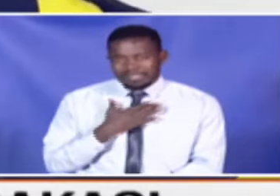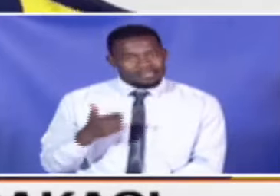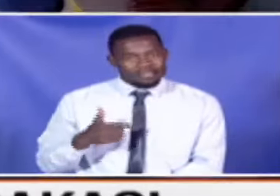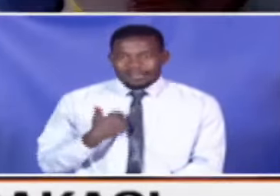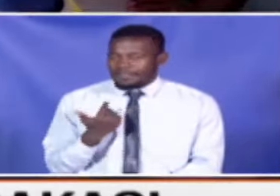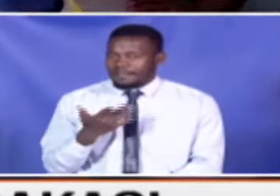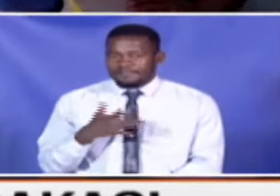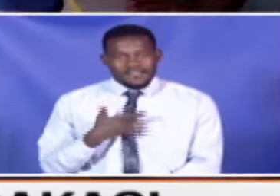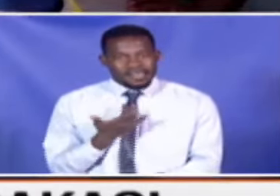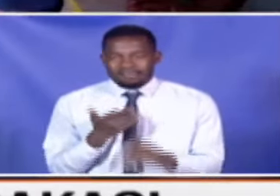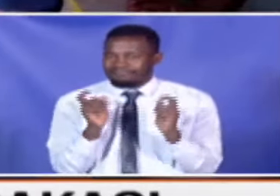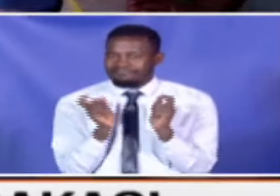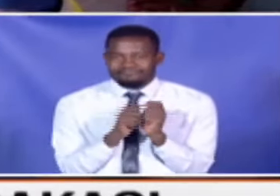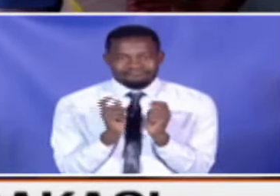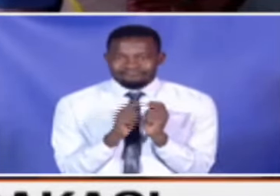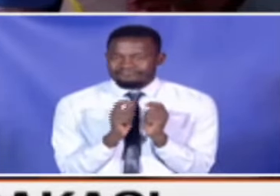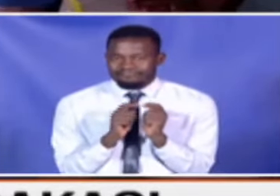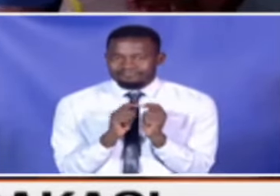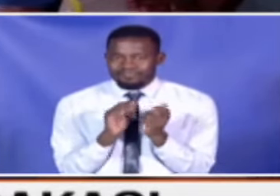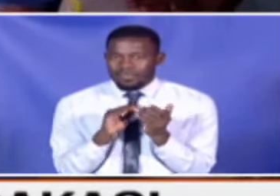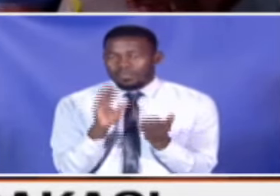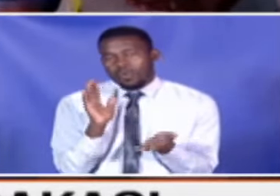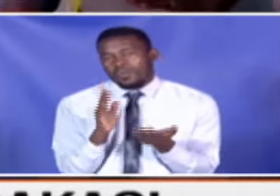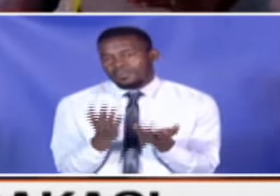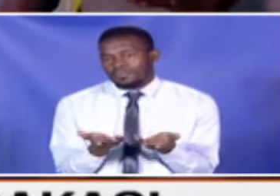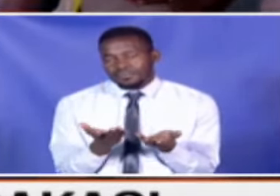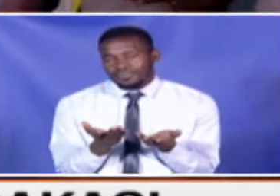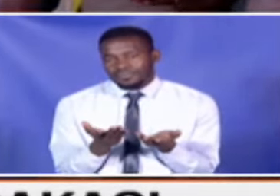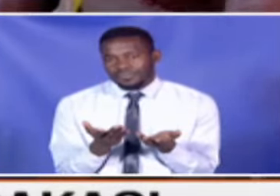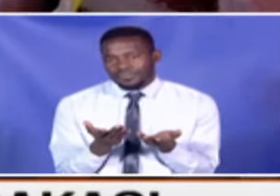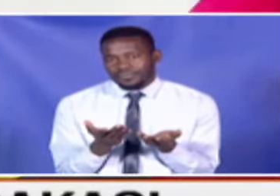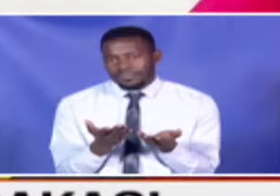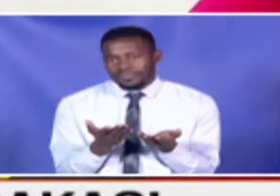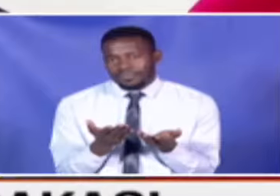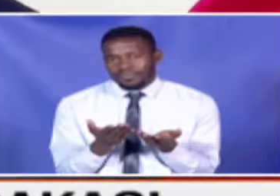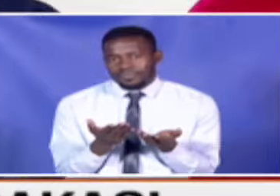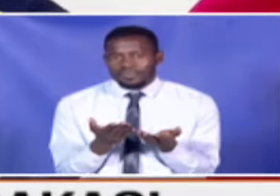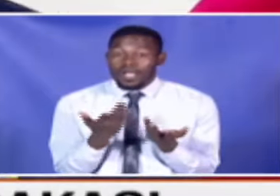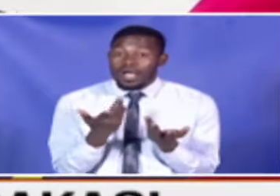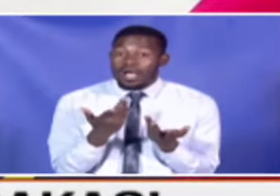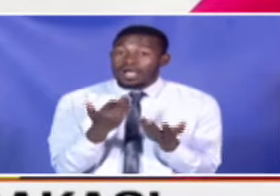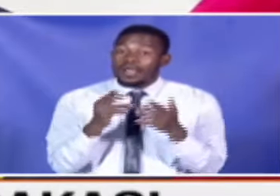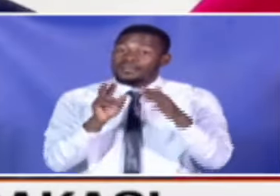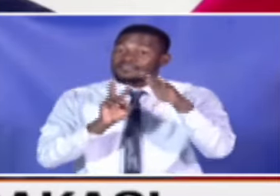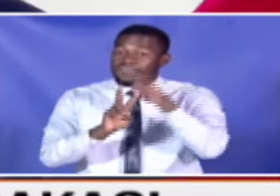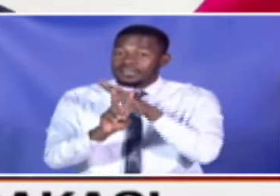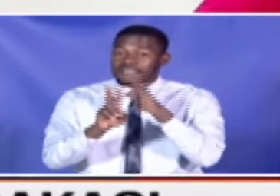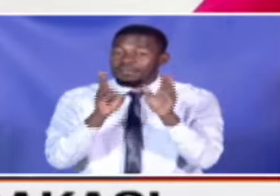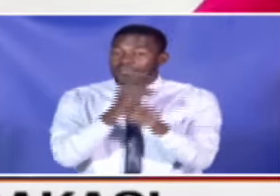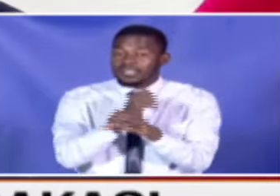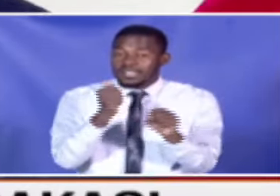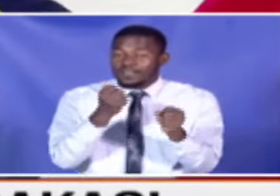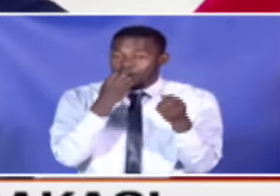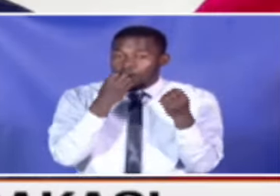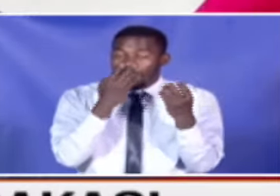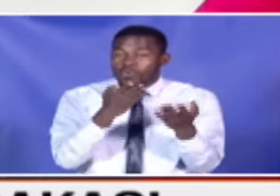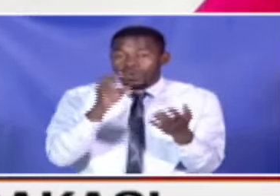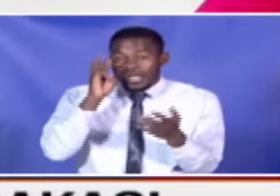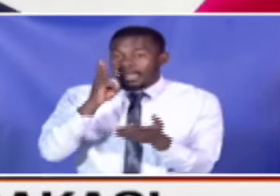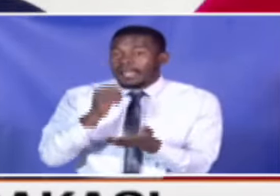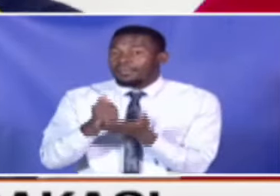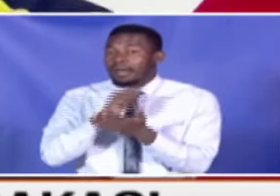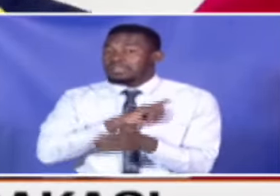Akaita faili yake. Mali pale ndo tunalaumu serikali yetu. Kachagua ametuambia tutasaidiwa. Tumeenda Kenyatta, mtoto